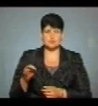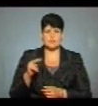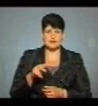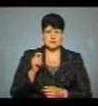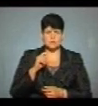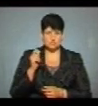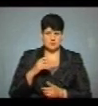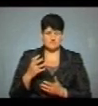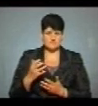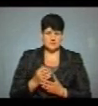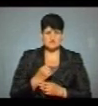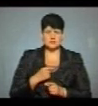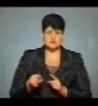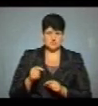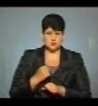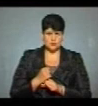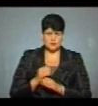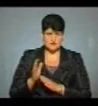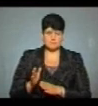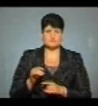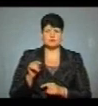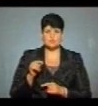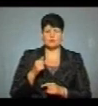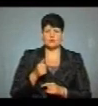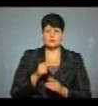Українки нам вдасться скоріше зробити. В цьому році, з початку опалювального періоду,